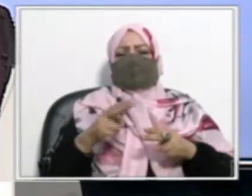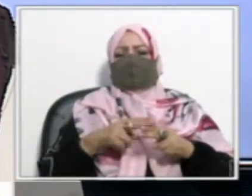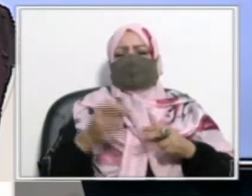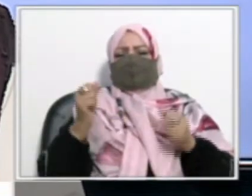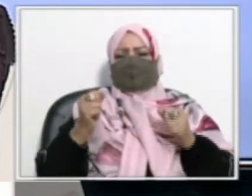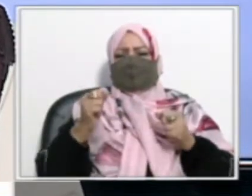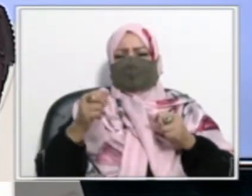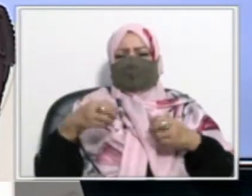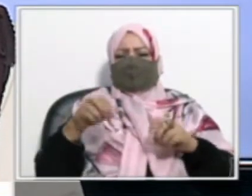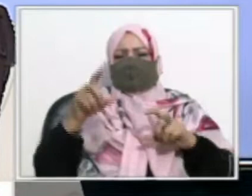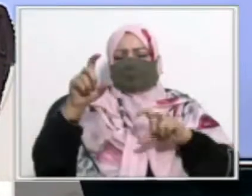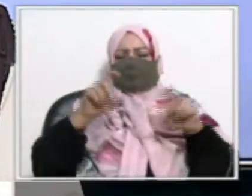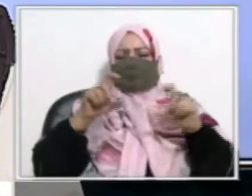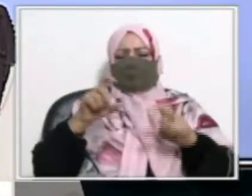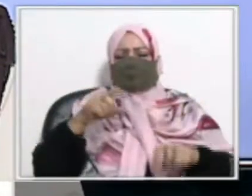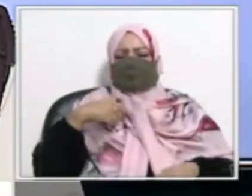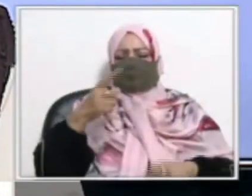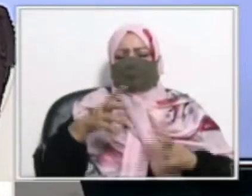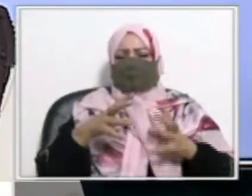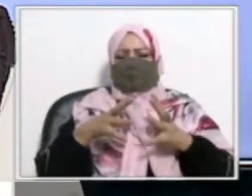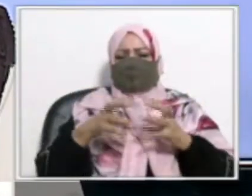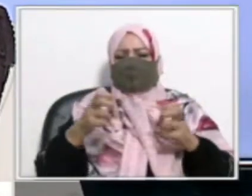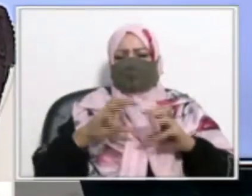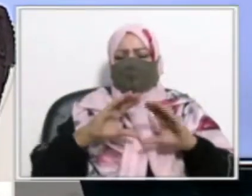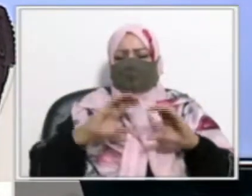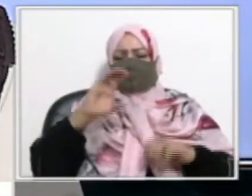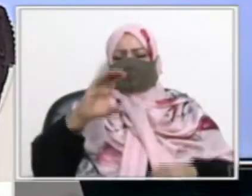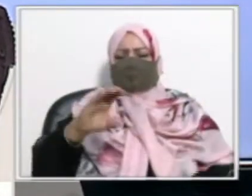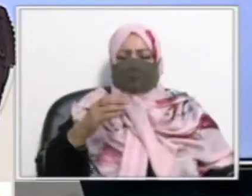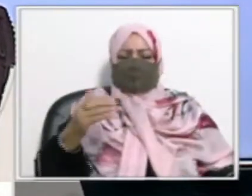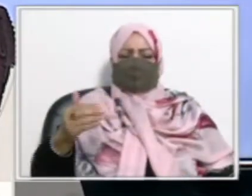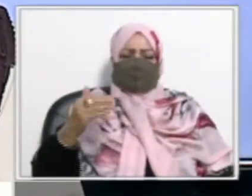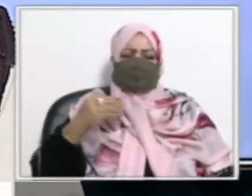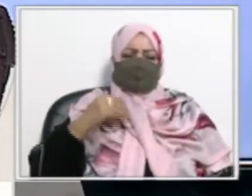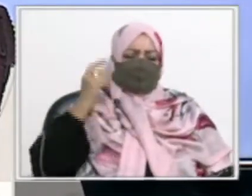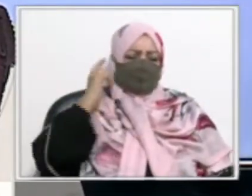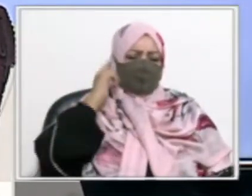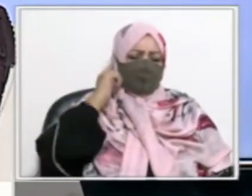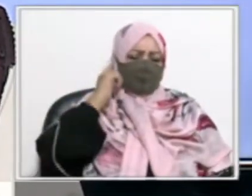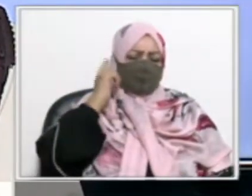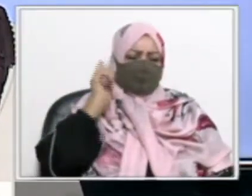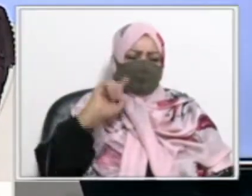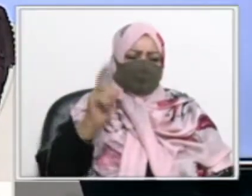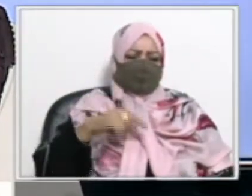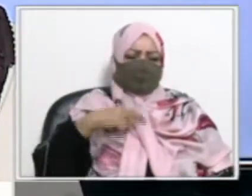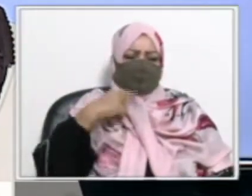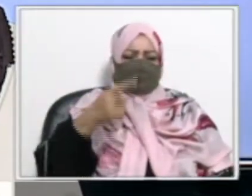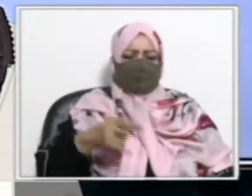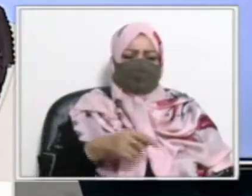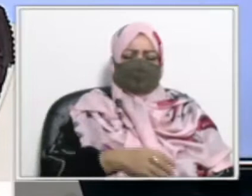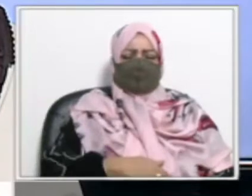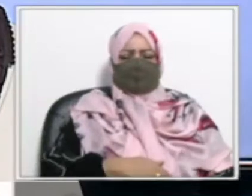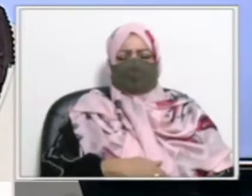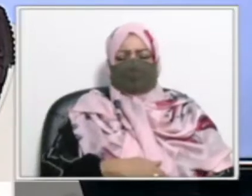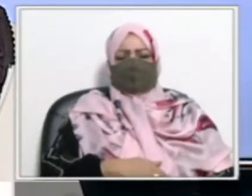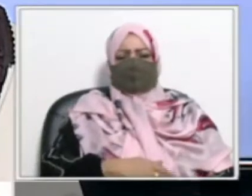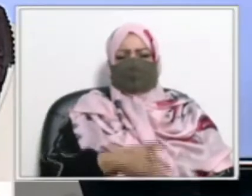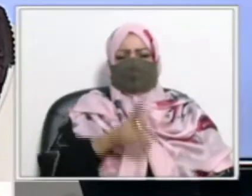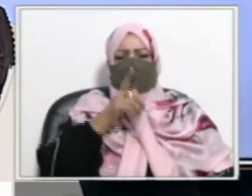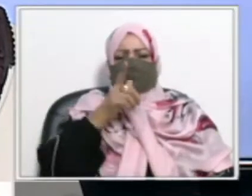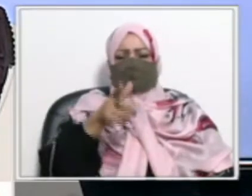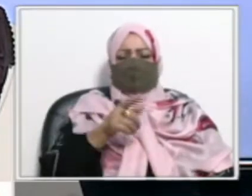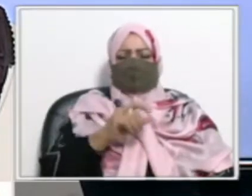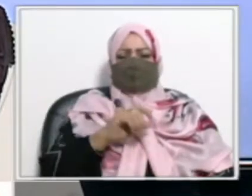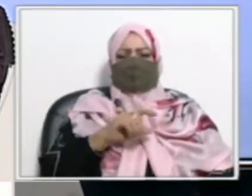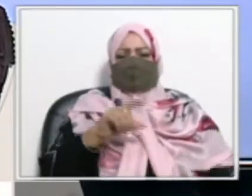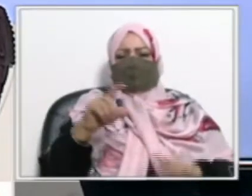قلنا المصرف إن امتلك هذه البضاعة، امتلكها اشتراها، فلا بأس أن تشتروا منه